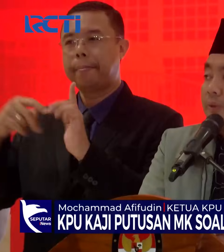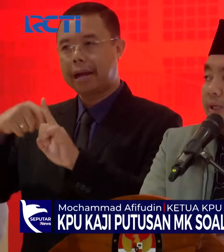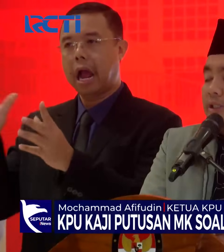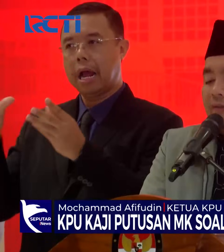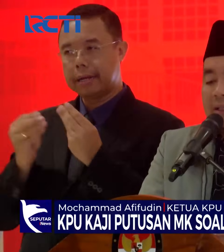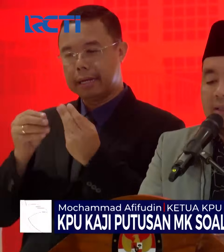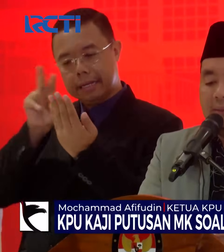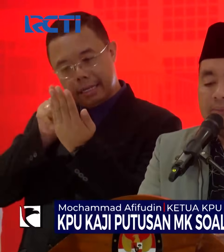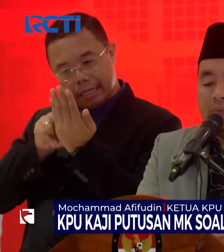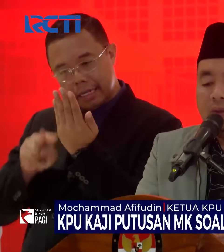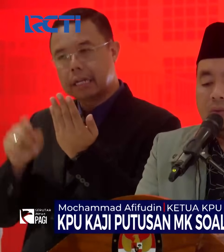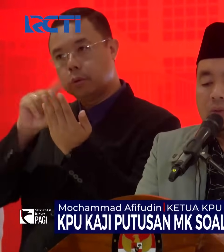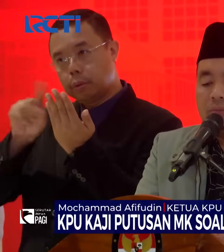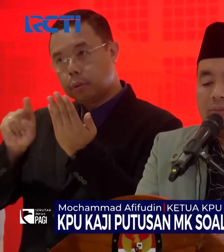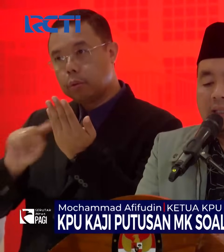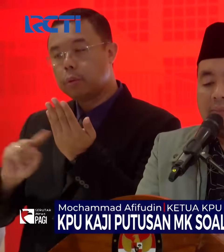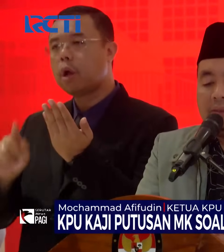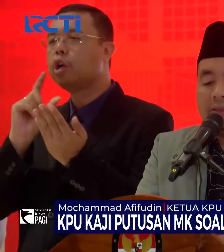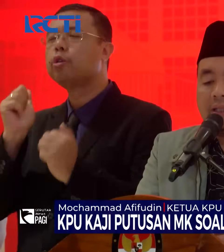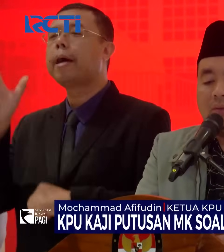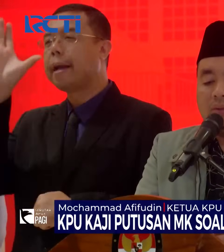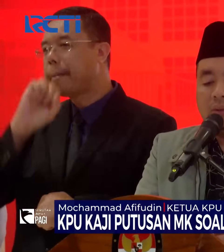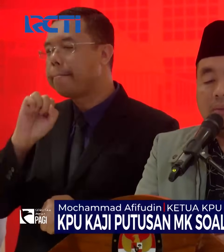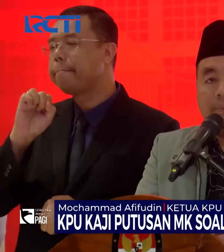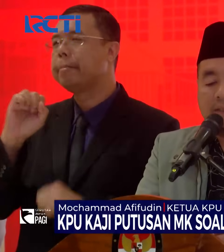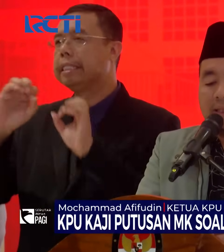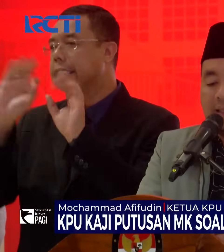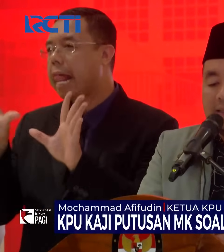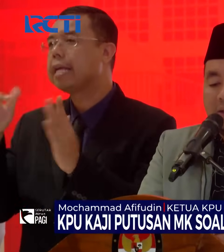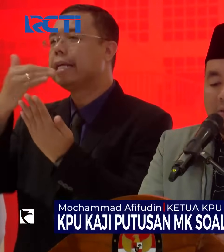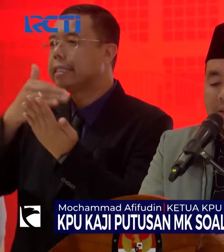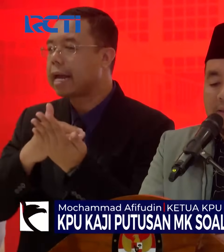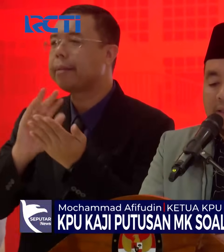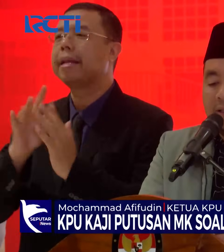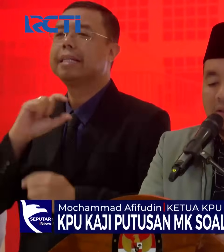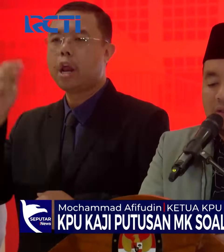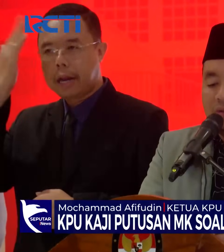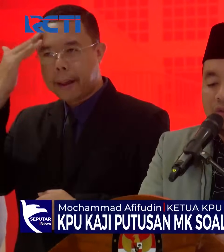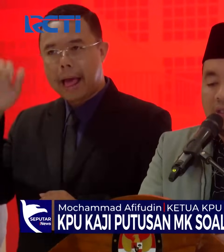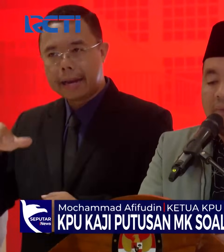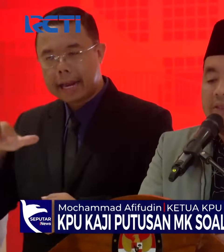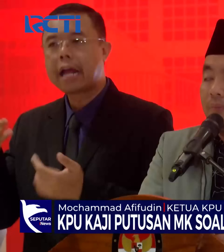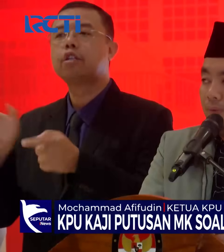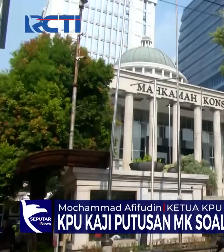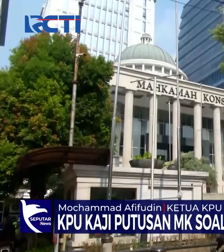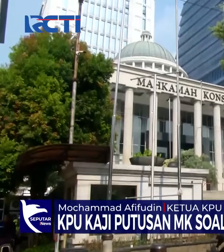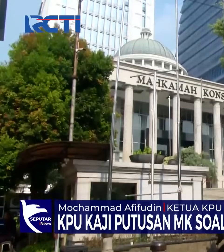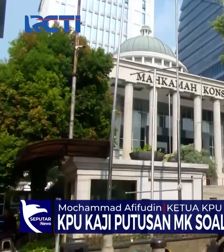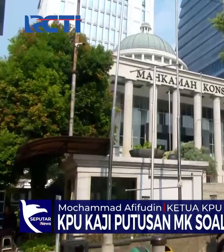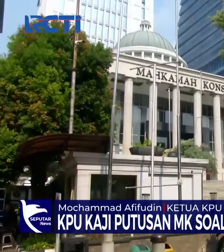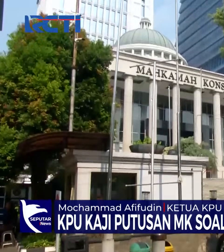lebih komprehensif lagi untuk memahami secara utuh persyaratan calon kepala daerah yang konstitusional pasca